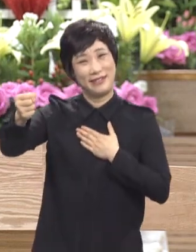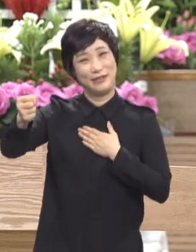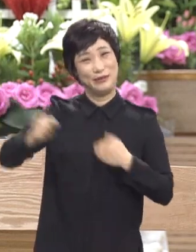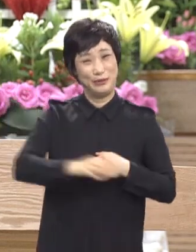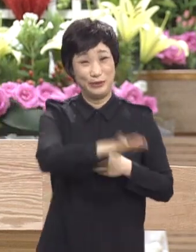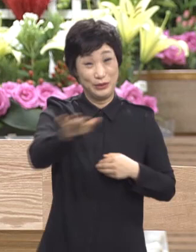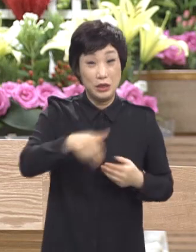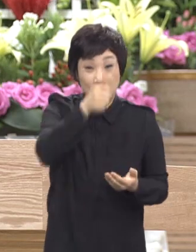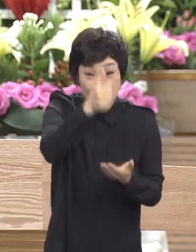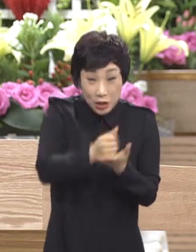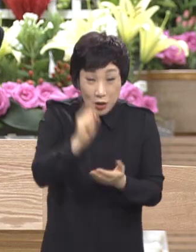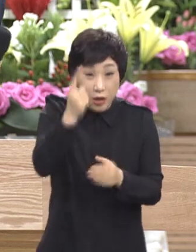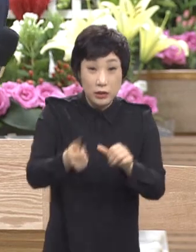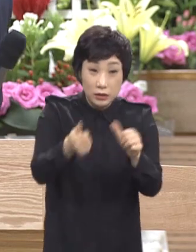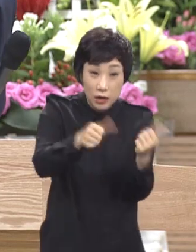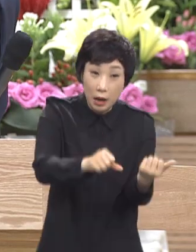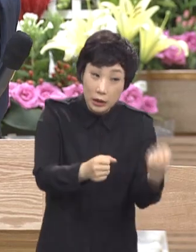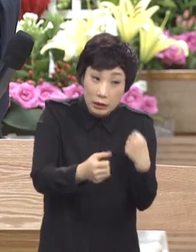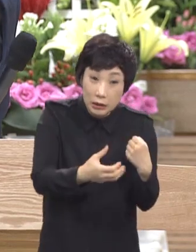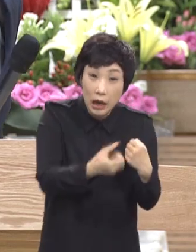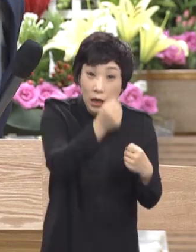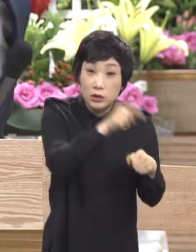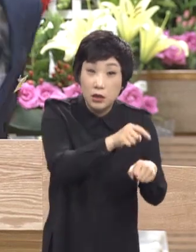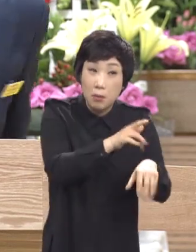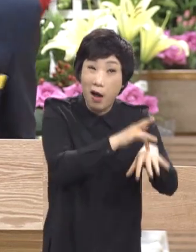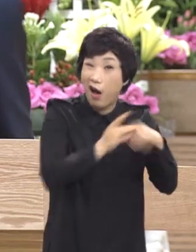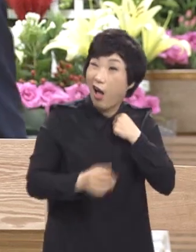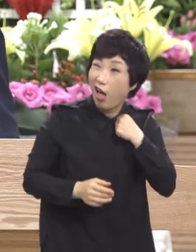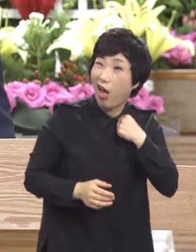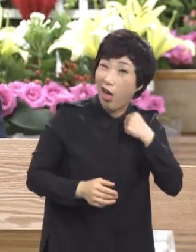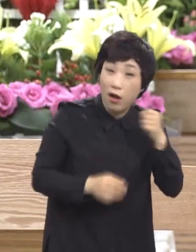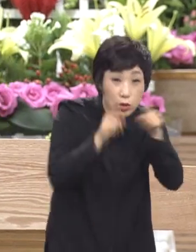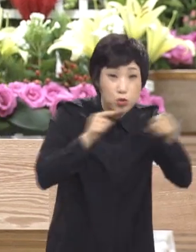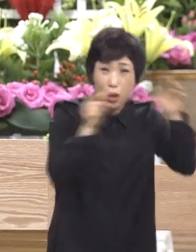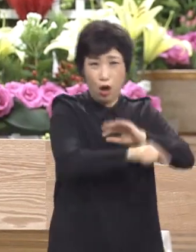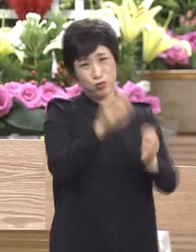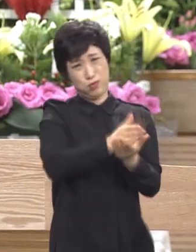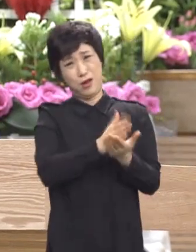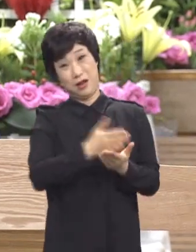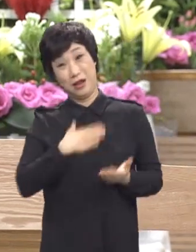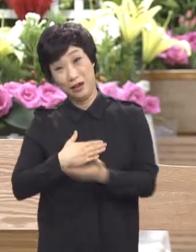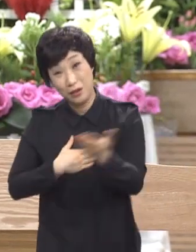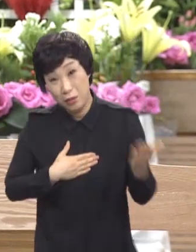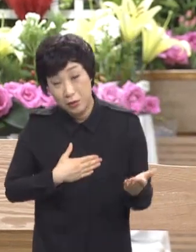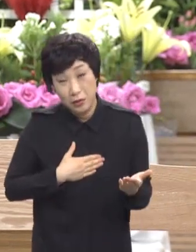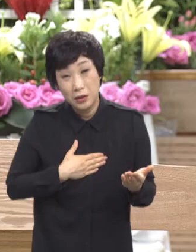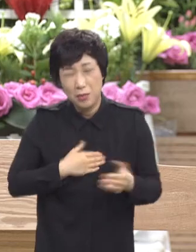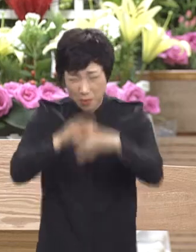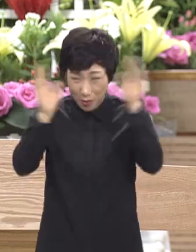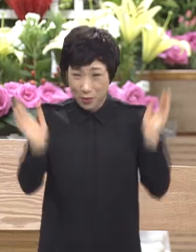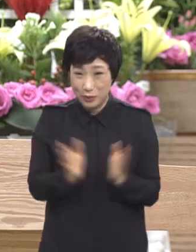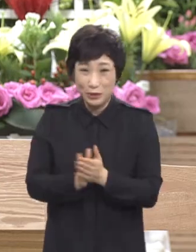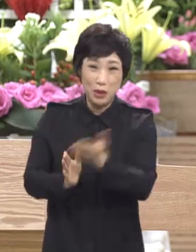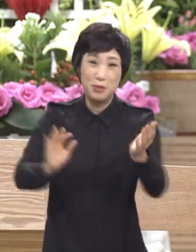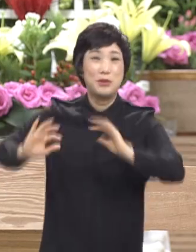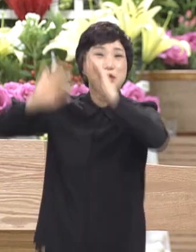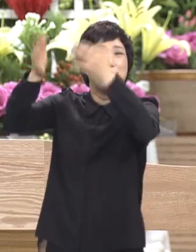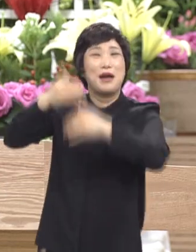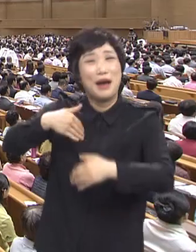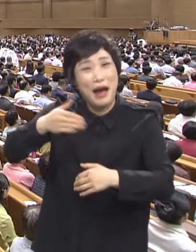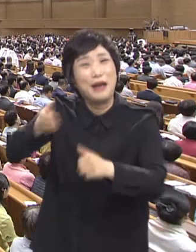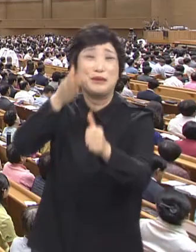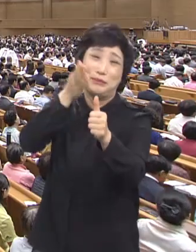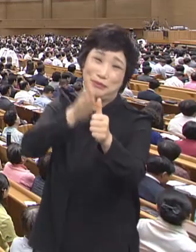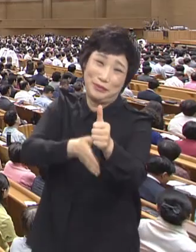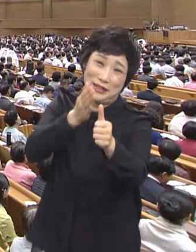우리는 죄로 말미암아 사망의 세력을 잡은 죄에 끌려서 지옥 가지 말고 저는 천국 가기를